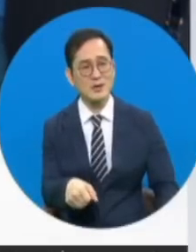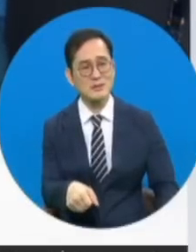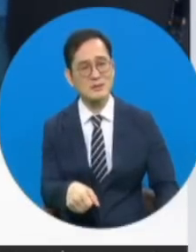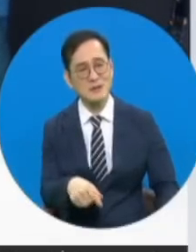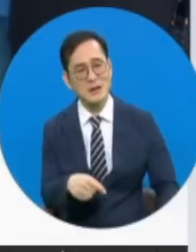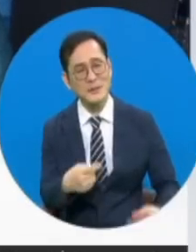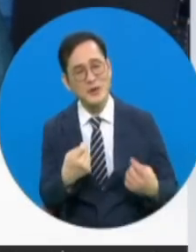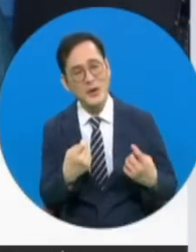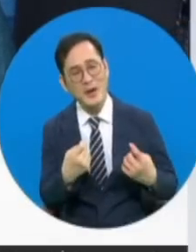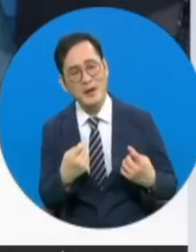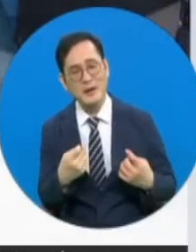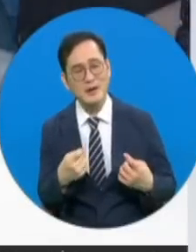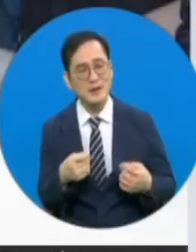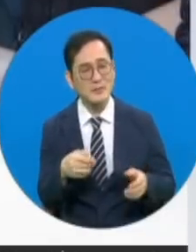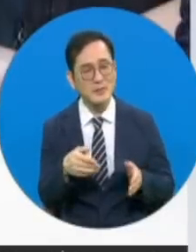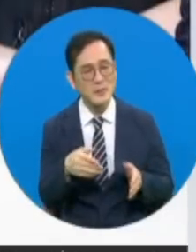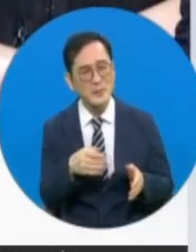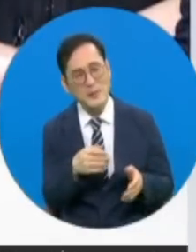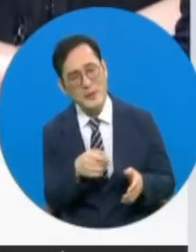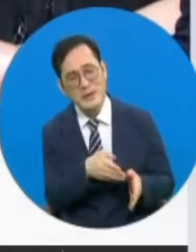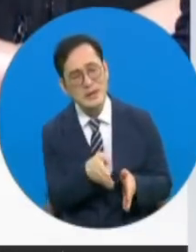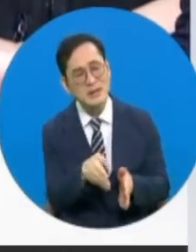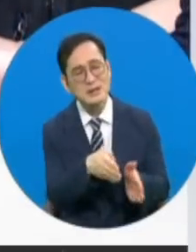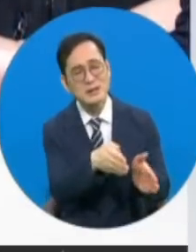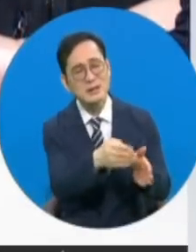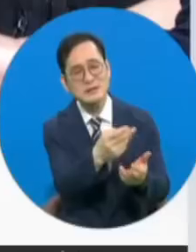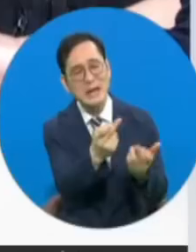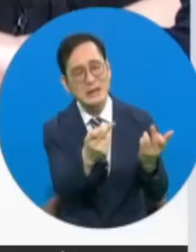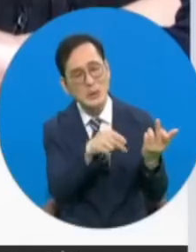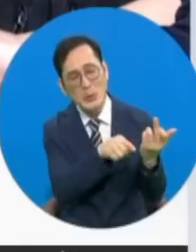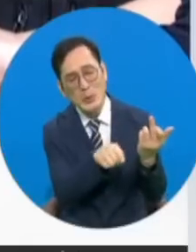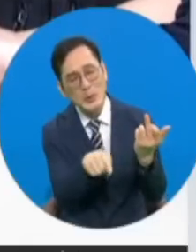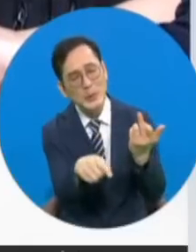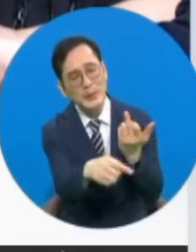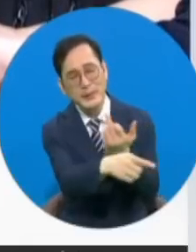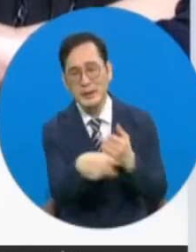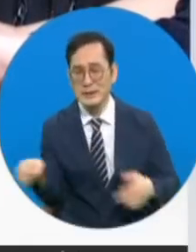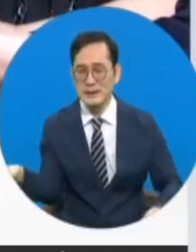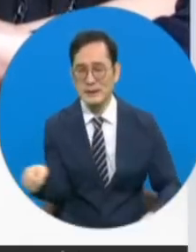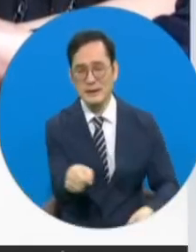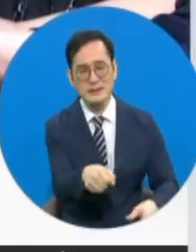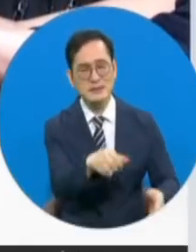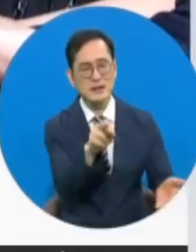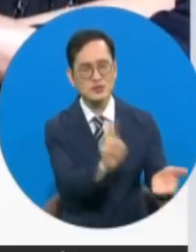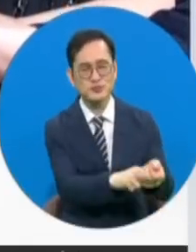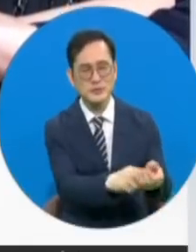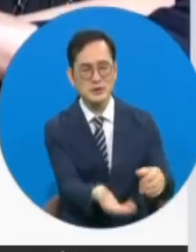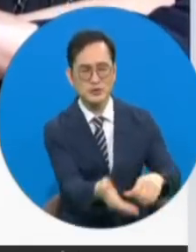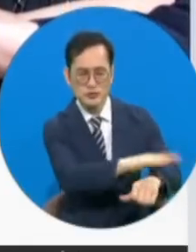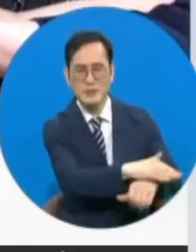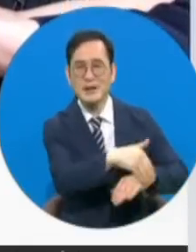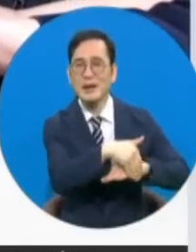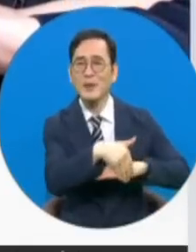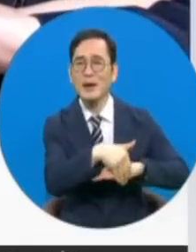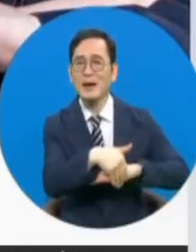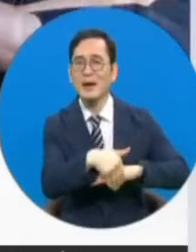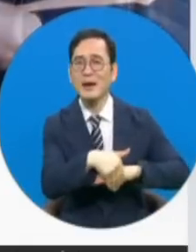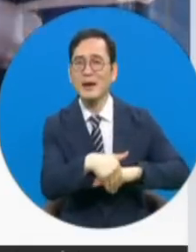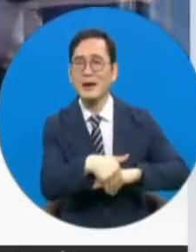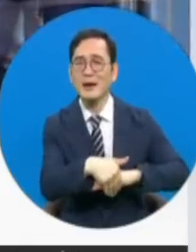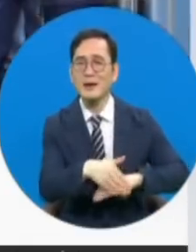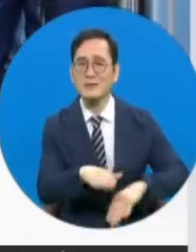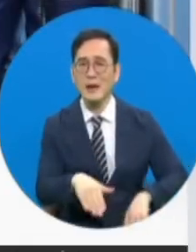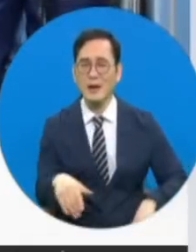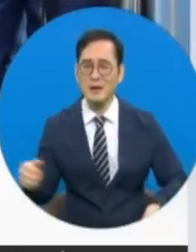돼버렸으면 사실은 또 이게 또 완전 범죄라도 붙일 수 있는 그런 상황이에요 그러니까 어떻게 보면 어수룩하고 어떻게